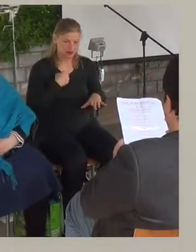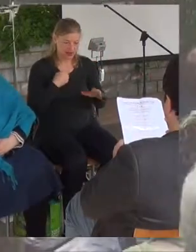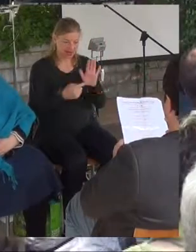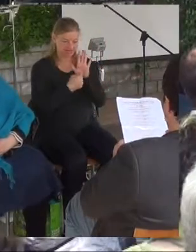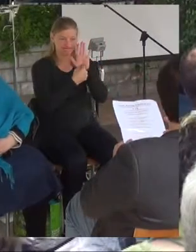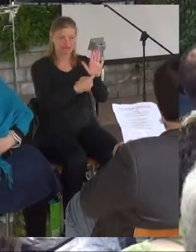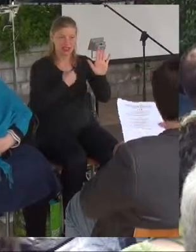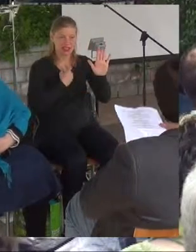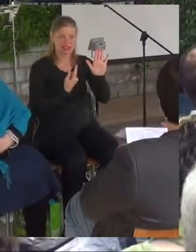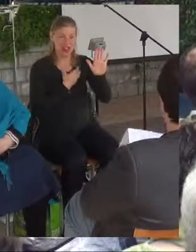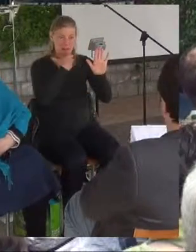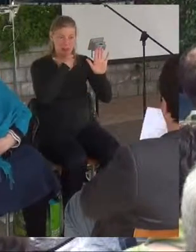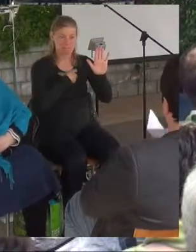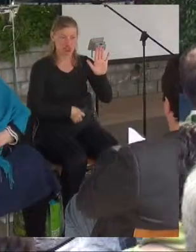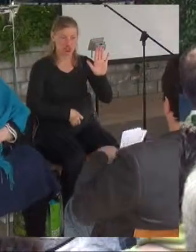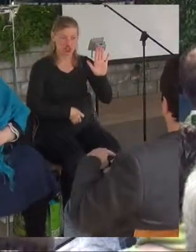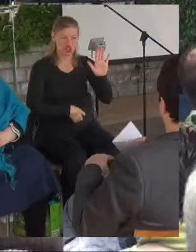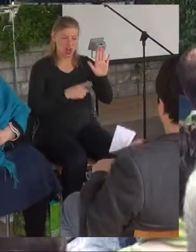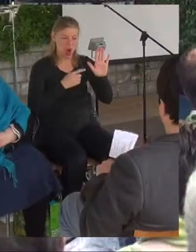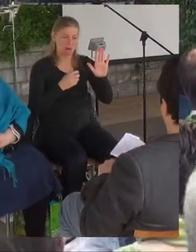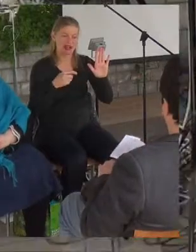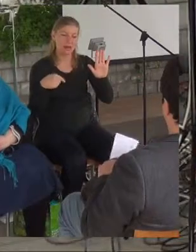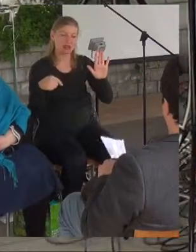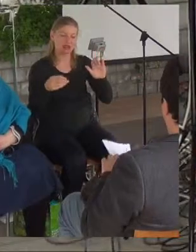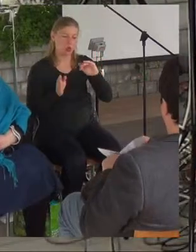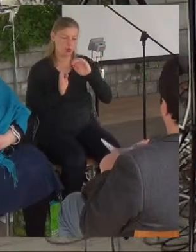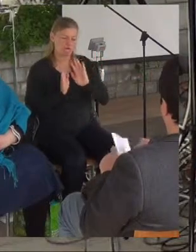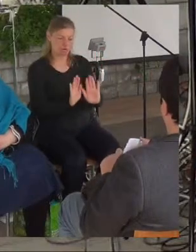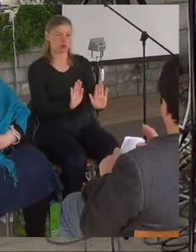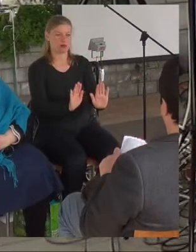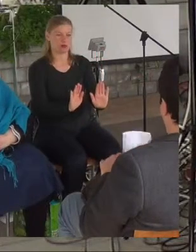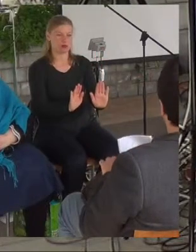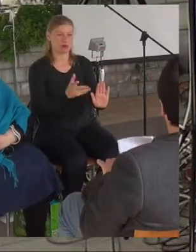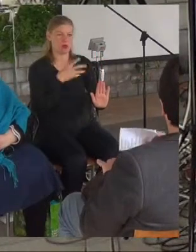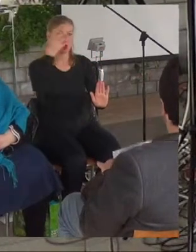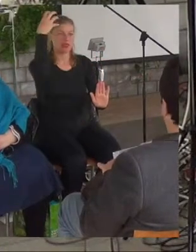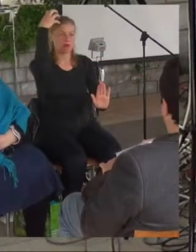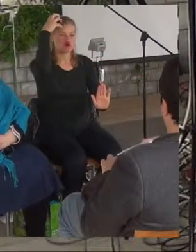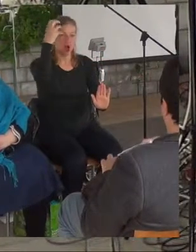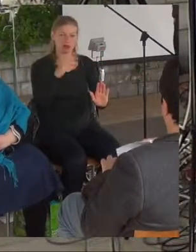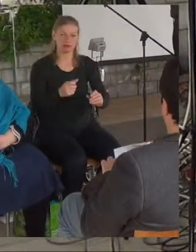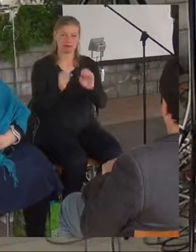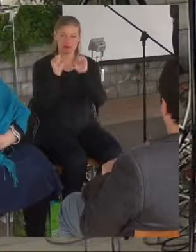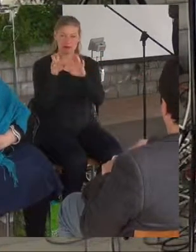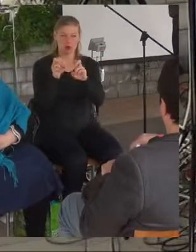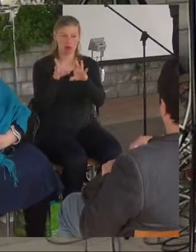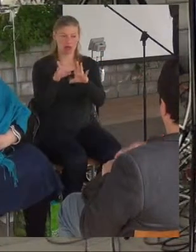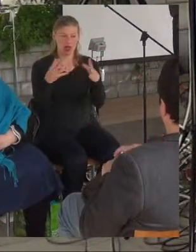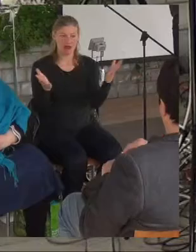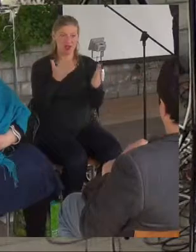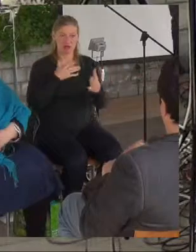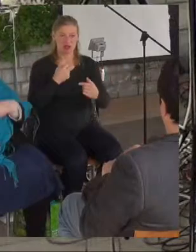ausweist, der die Person von sich weist und ganz klar dem Staat mitteilt, wenn er mit mir